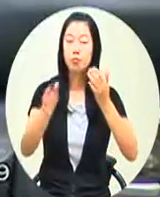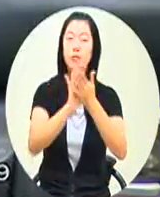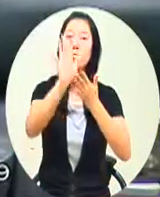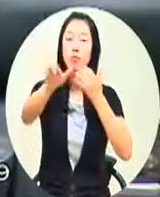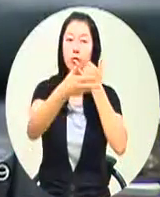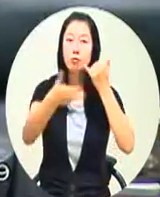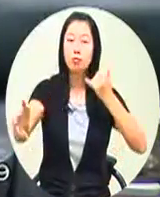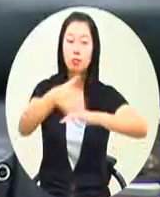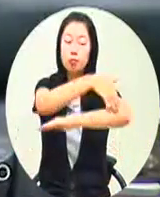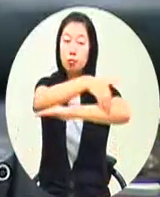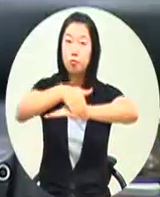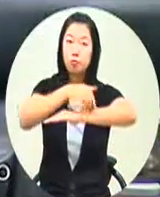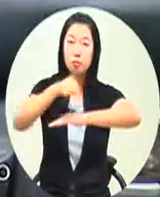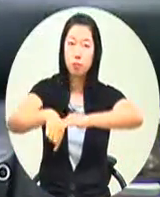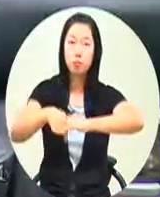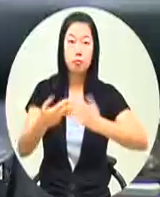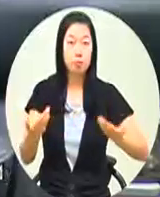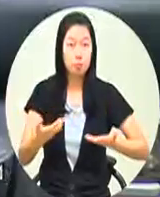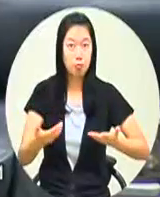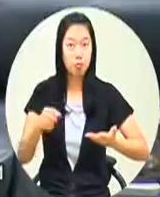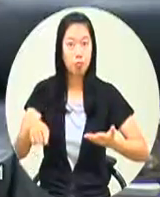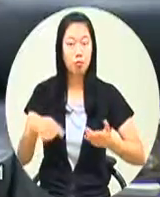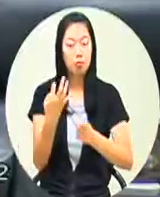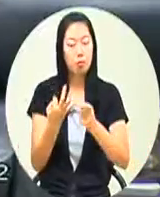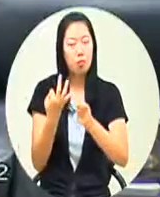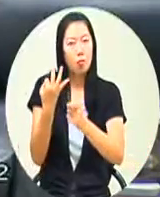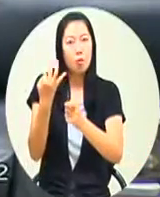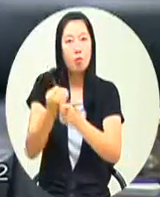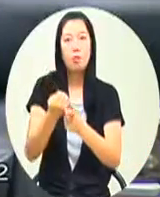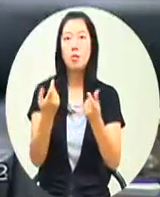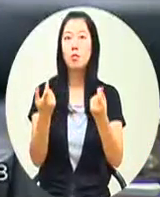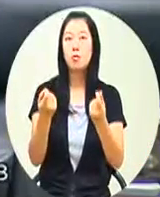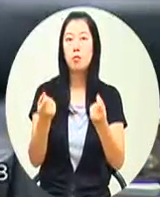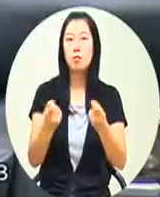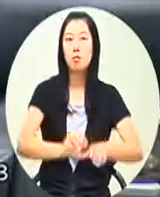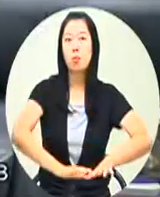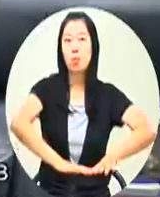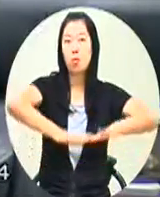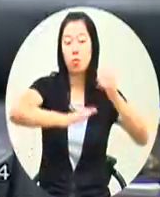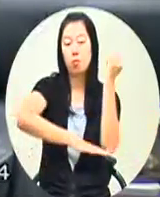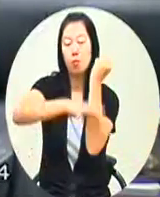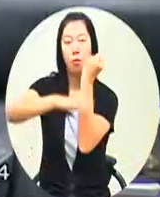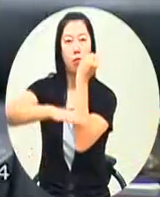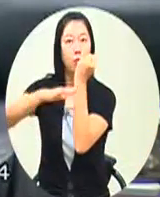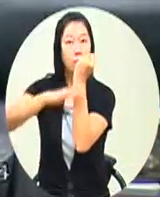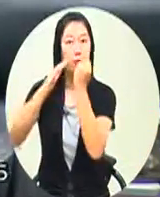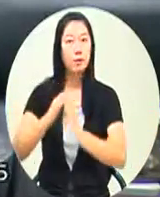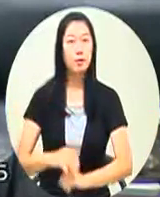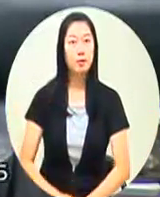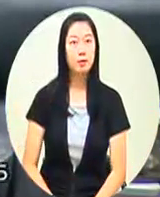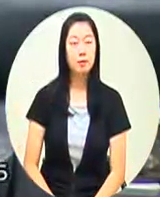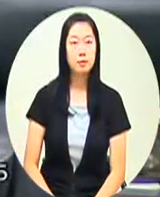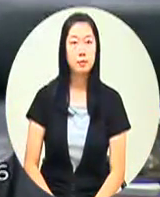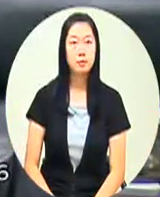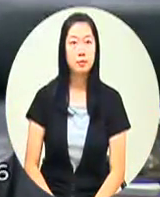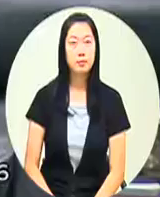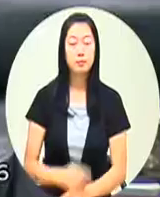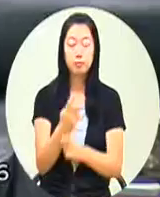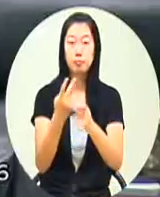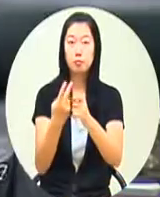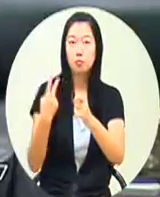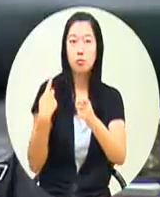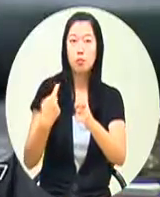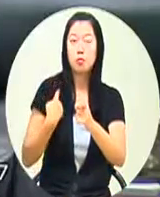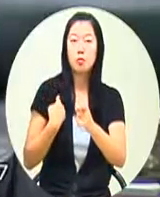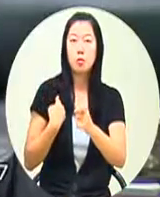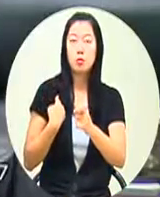经多年来一直都是淹水了。那两年前我曾经跟你们水